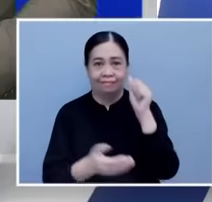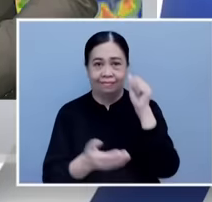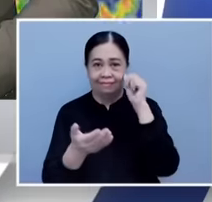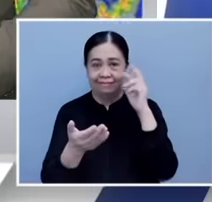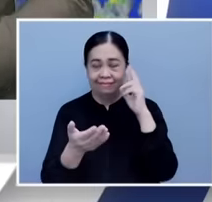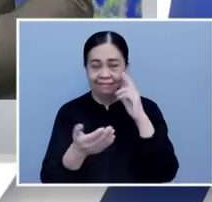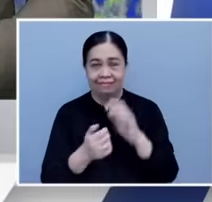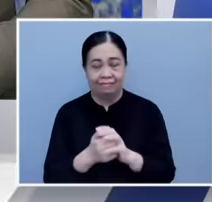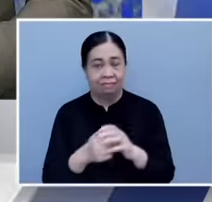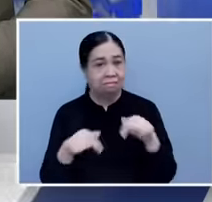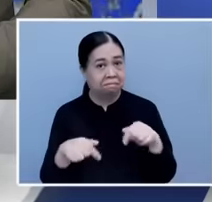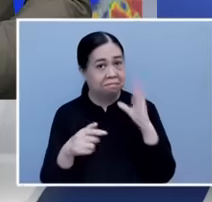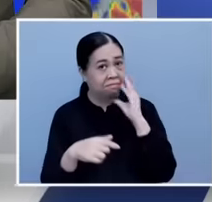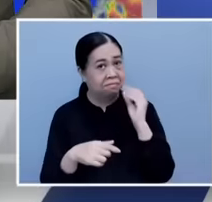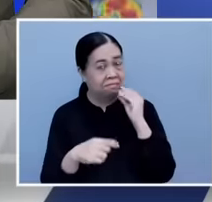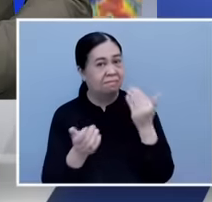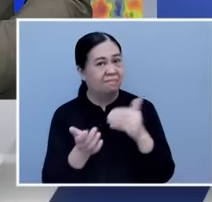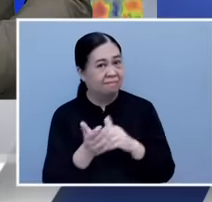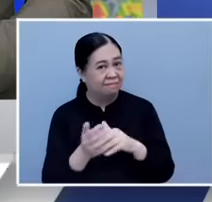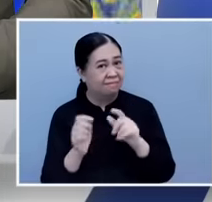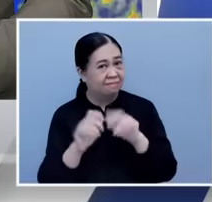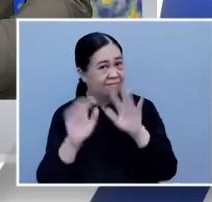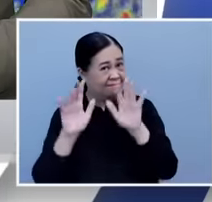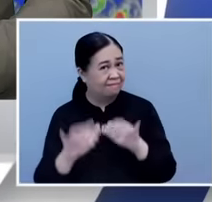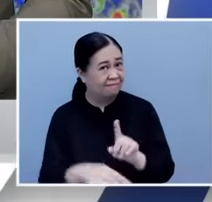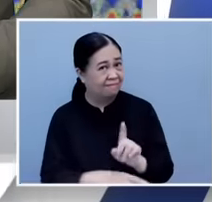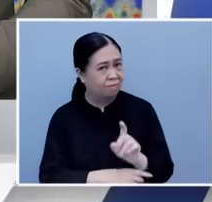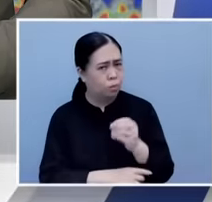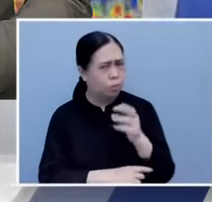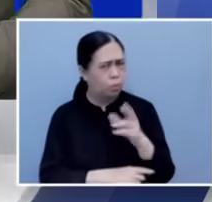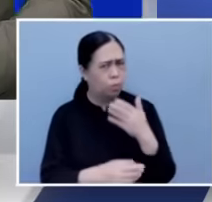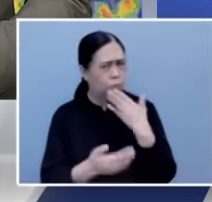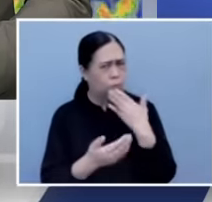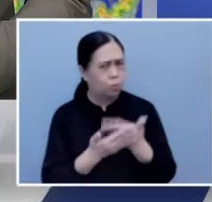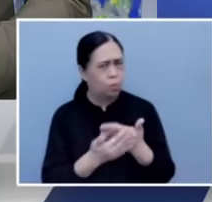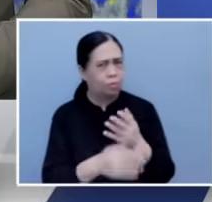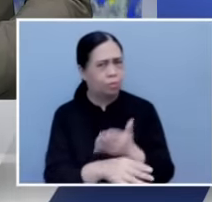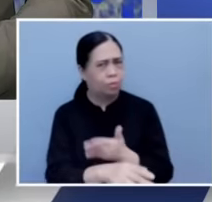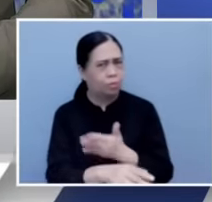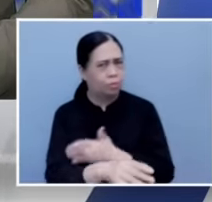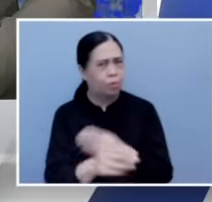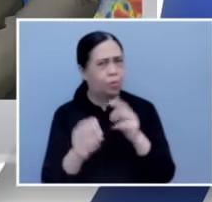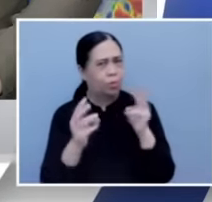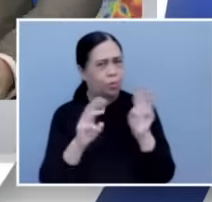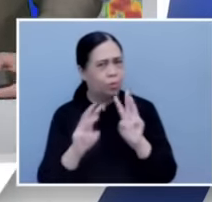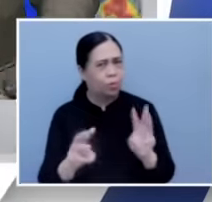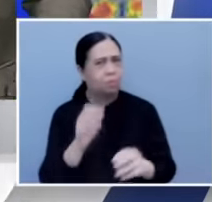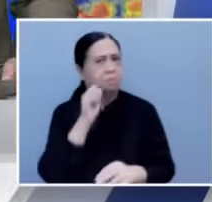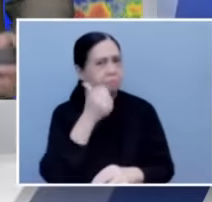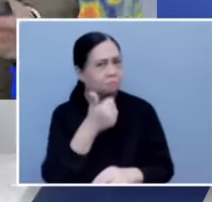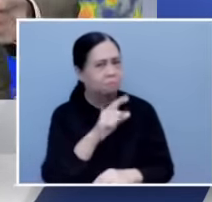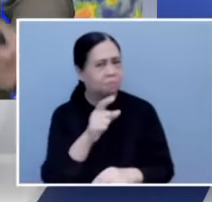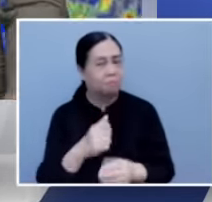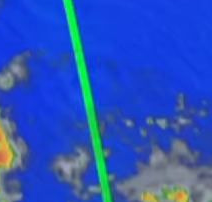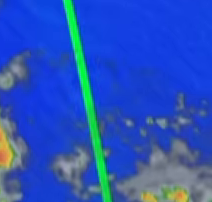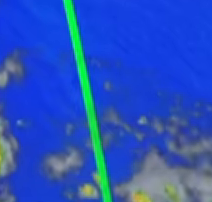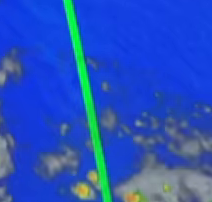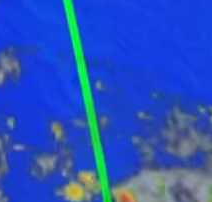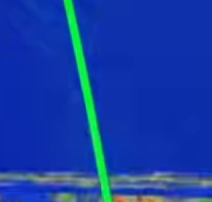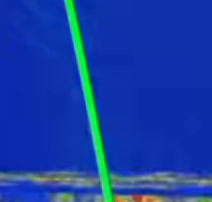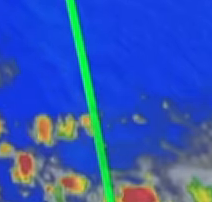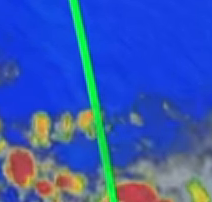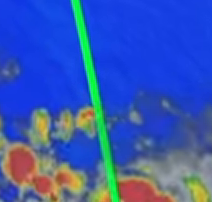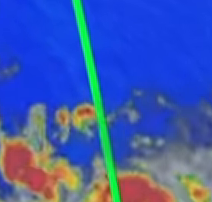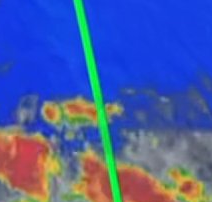tayo ba ay makakaranas pa rin ng mga pag-ulan o may magandang panahon na naghihintay sa atin bukas? Kabayan, maaraw at mainit